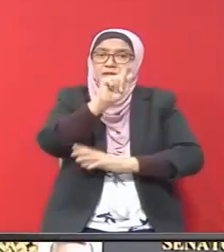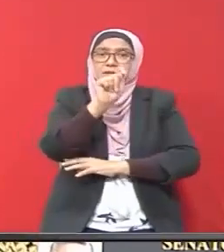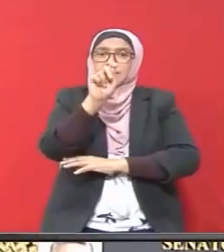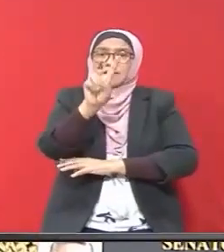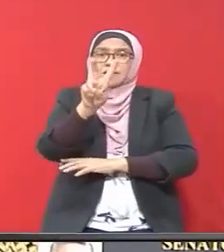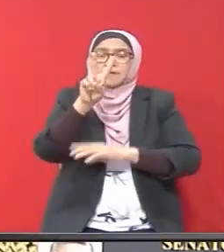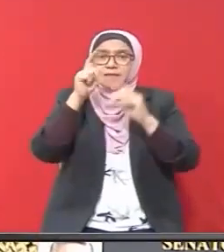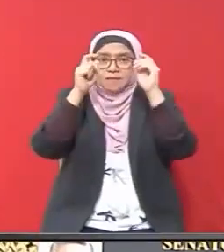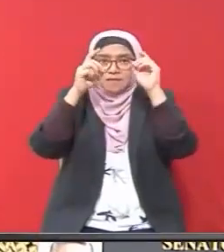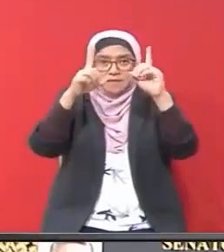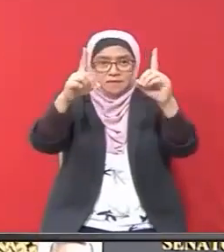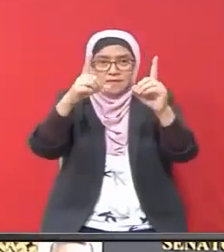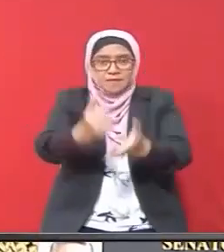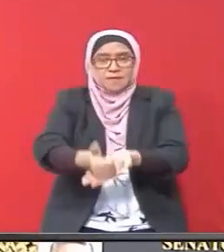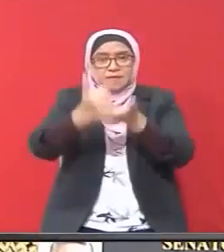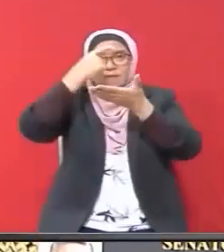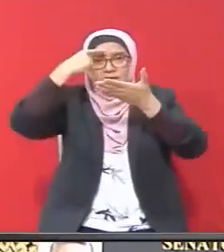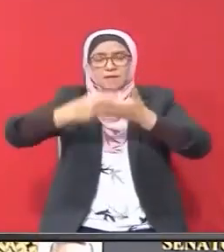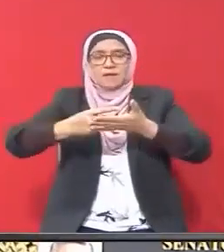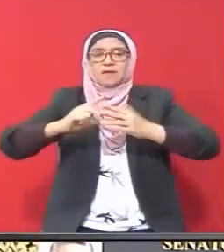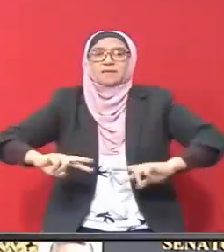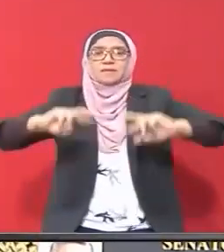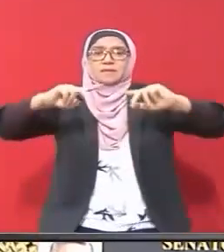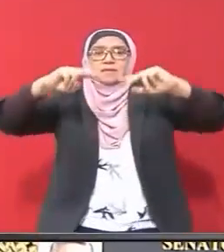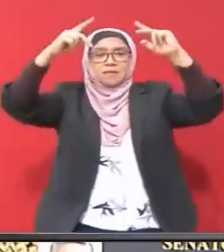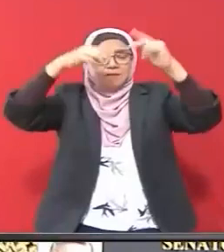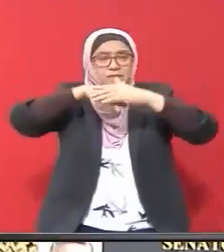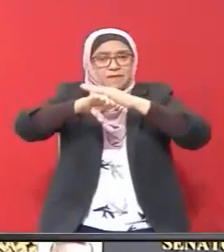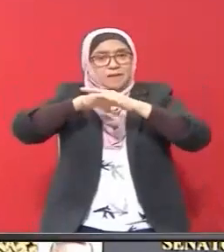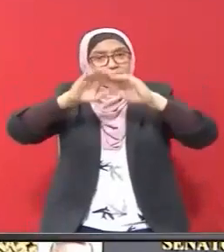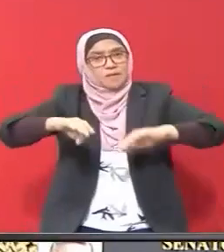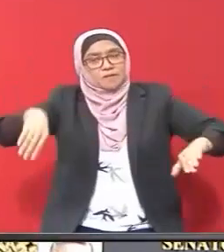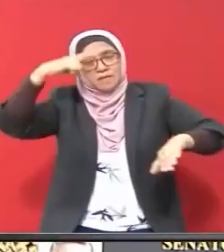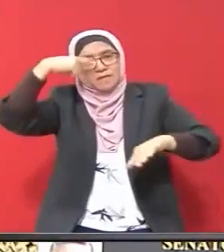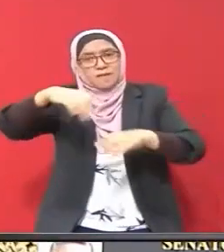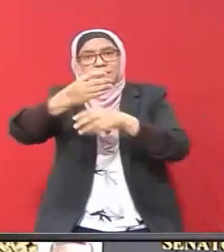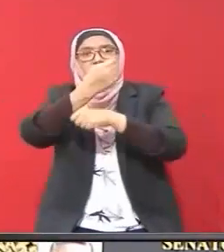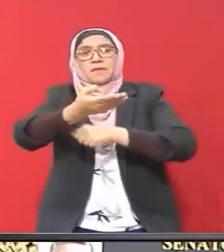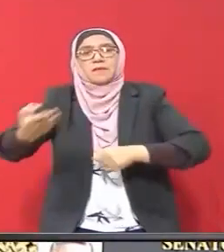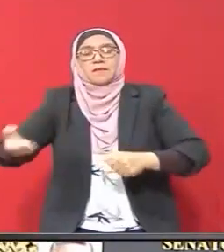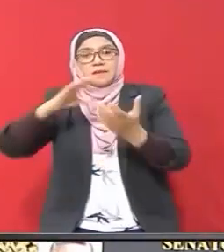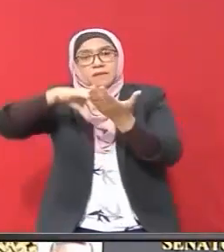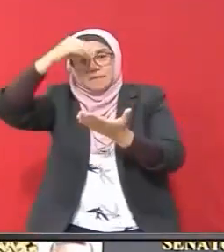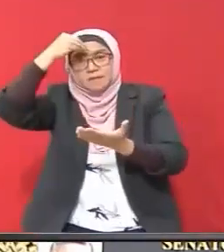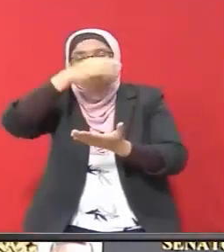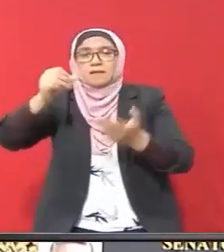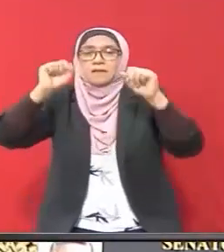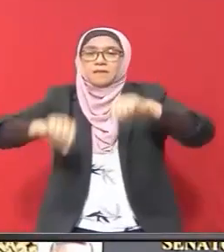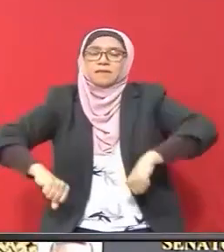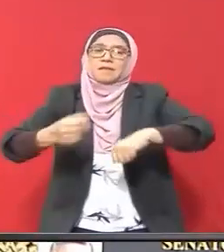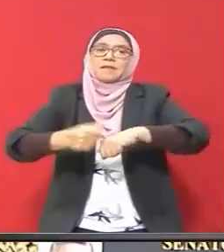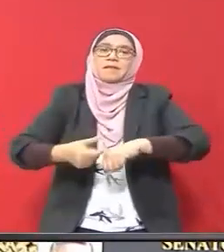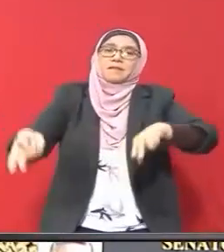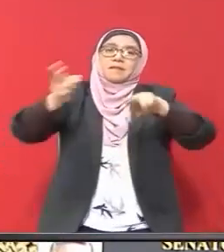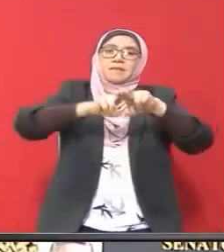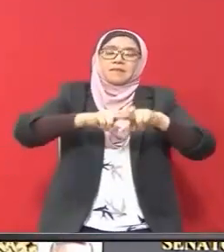membantu untuk meningkatkan akses murid kepada bahan pembelajaran strusnya meningkatkan penguasaan pengetahuan dalam kalangan